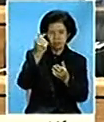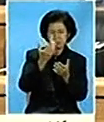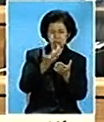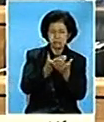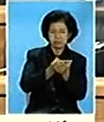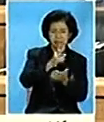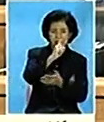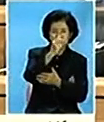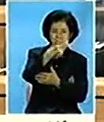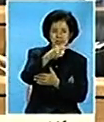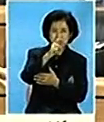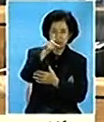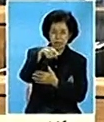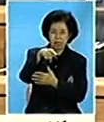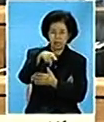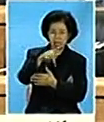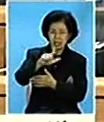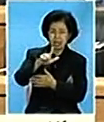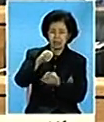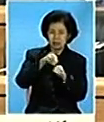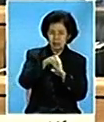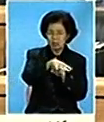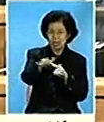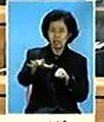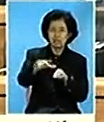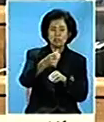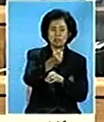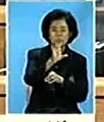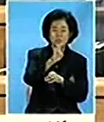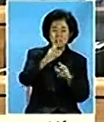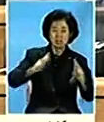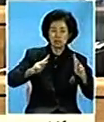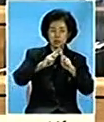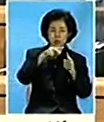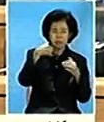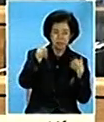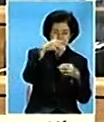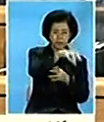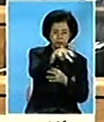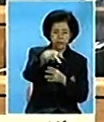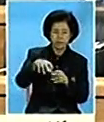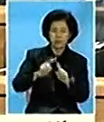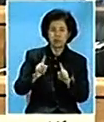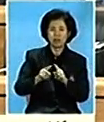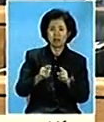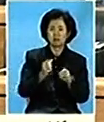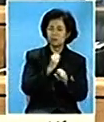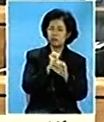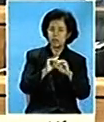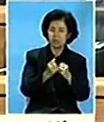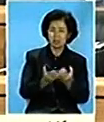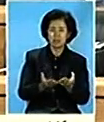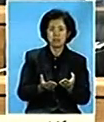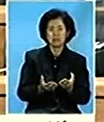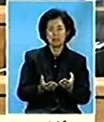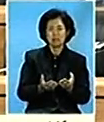าทเนี่ยซึ่งกระจายไปทั้ง17กระทรวงแล้วก็มีหน่วยงานมากมายด้วยกันจะบูรณาการบริหารอย่างไร